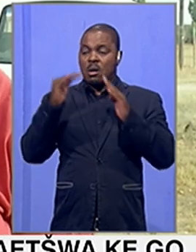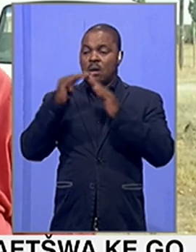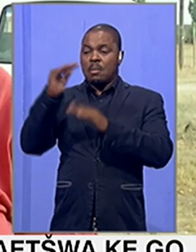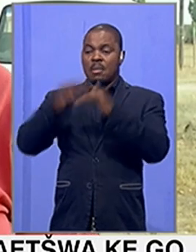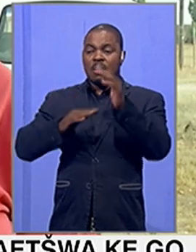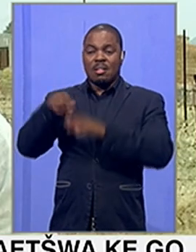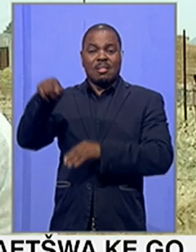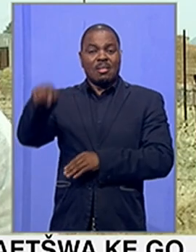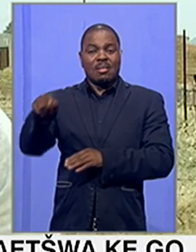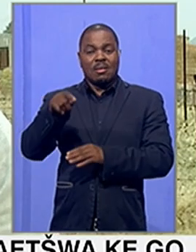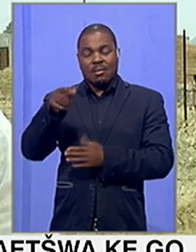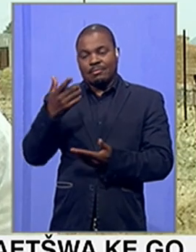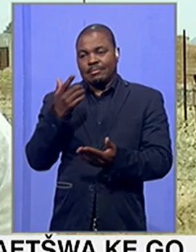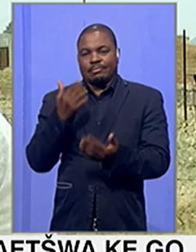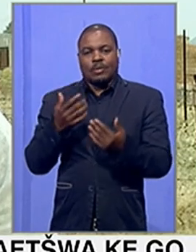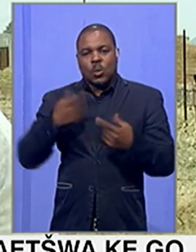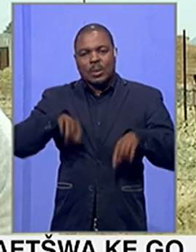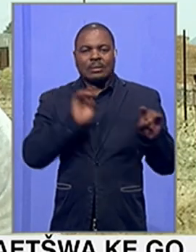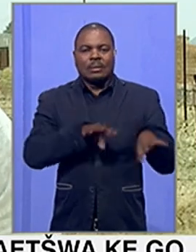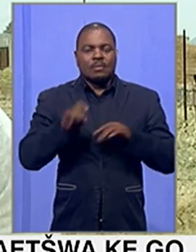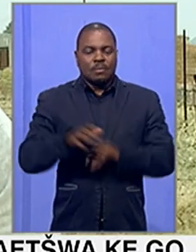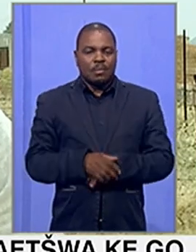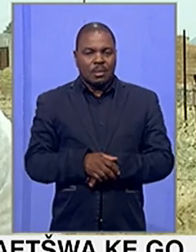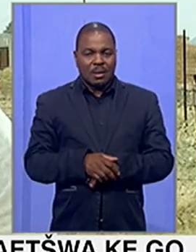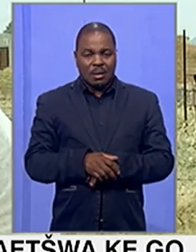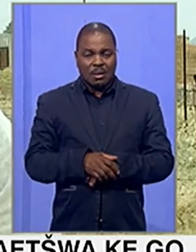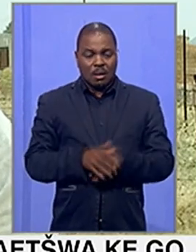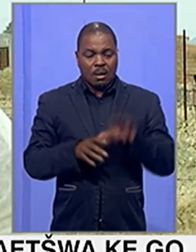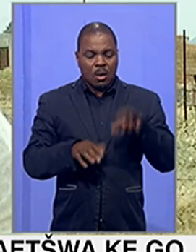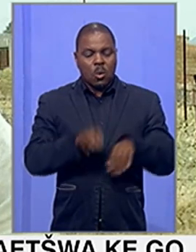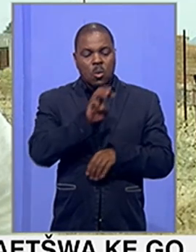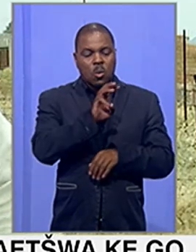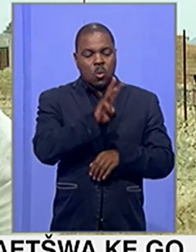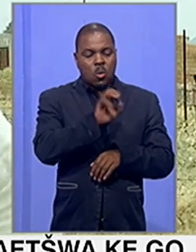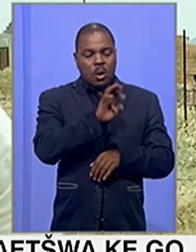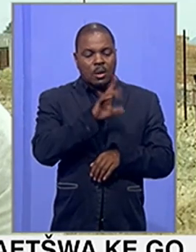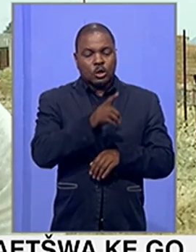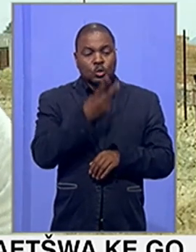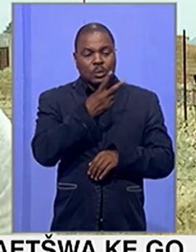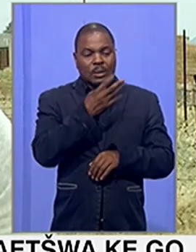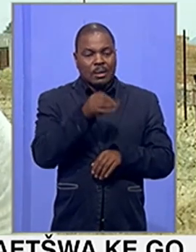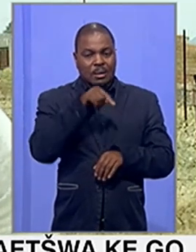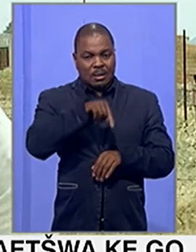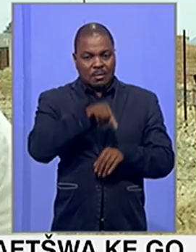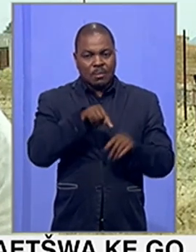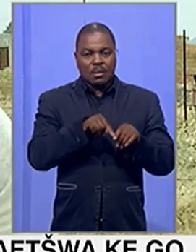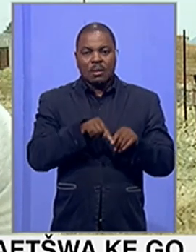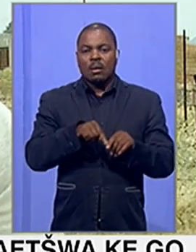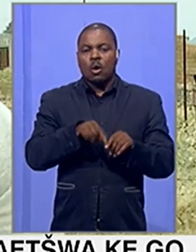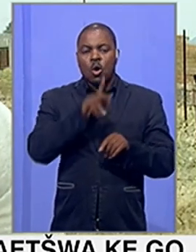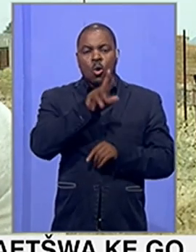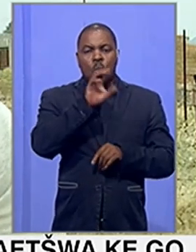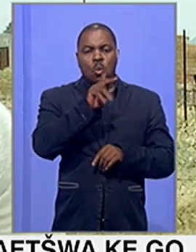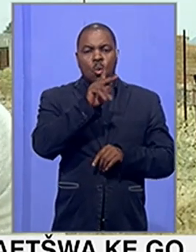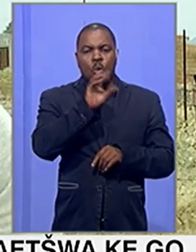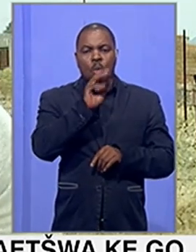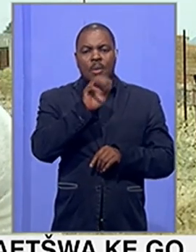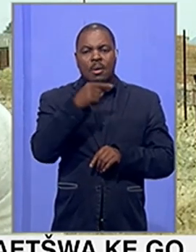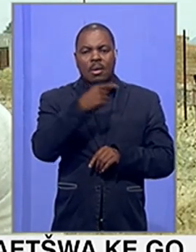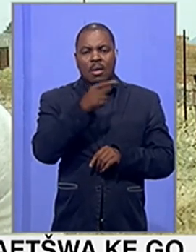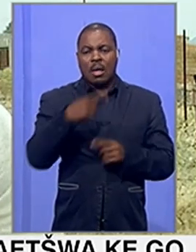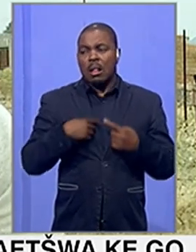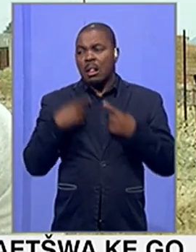ra sokola. Le sekgala go tloga mo motsaneng ya rona ka kwano mo wa 23 kgotsa teng mo ireng ya rona ya tau mo metsaneng ya ka kwano ya Kokomeng, go sekgalanyana gore